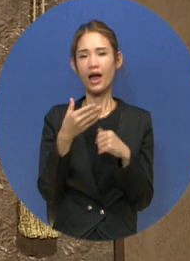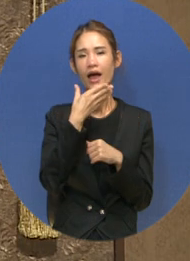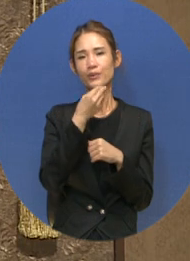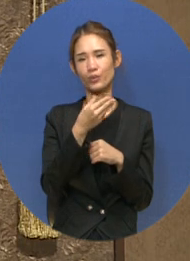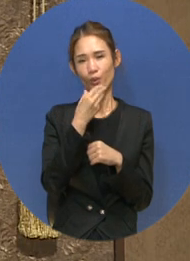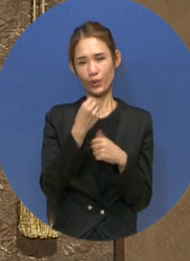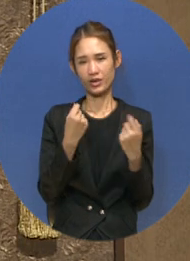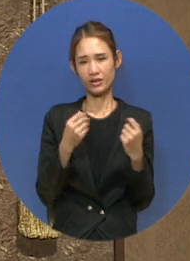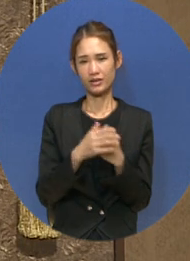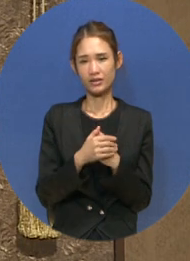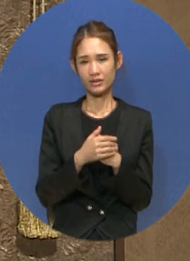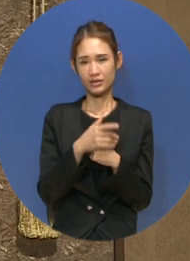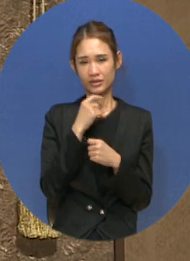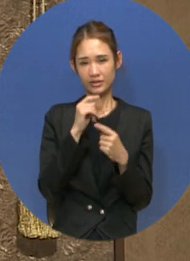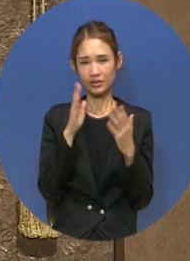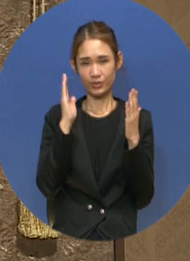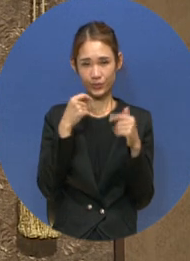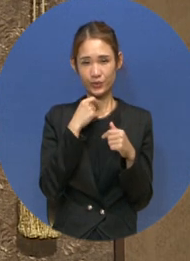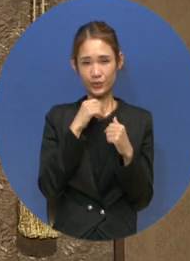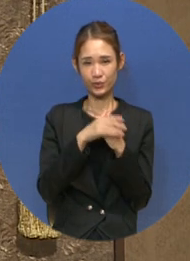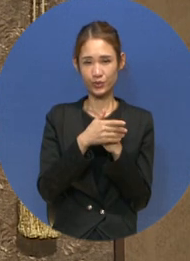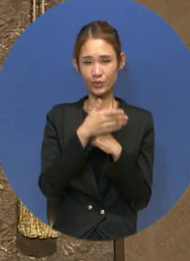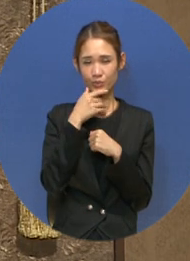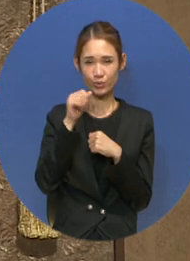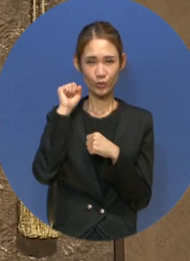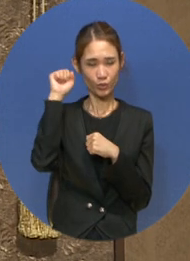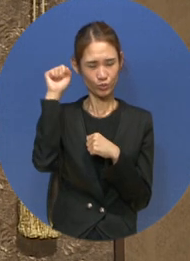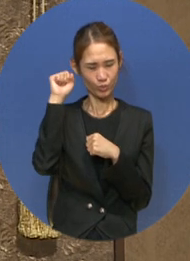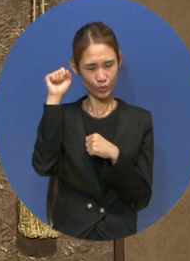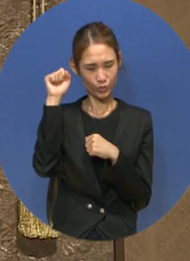아닐까. 그래서 복지TV가 지향하듯이